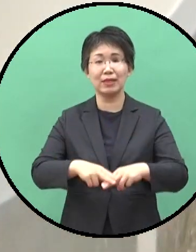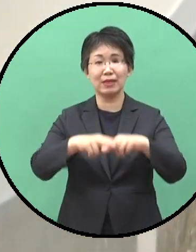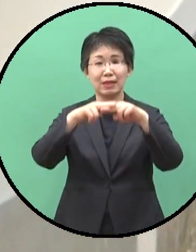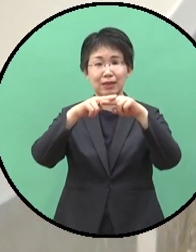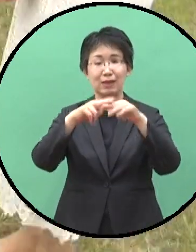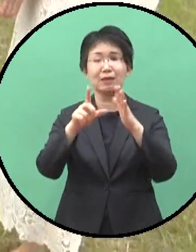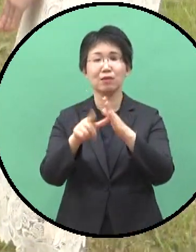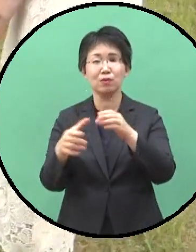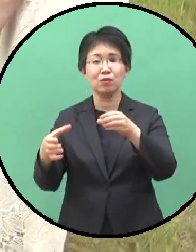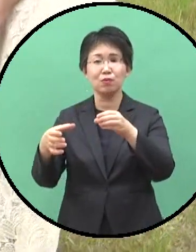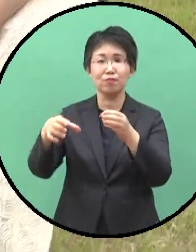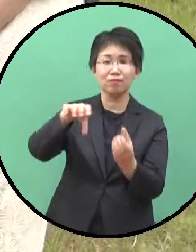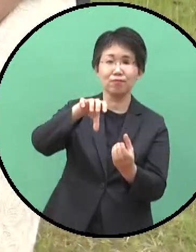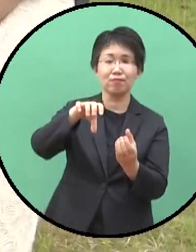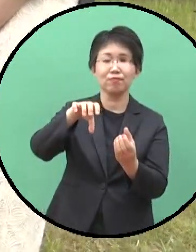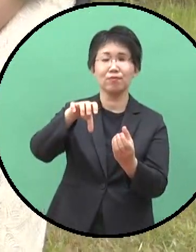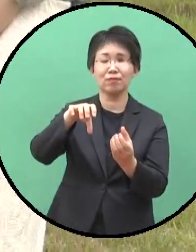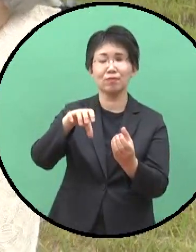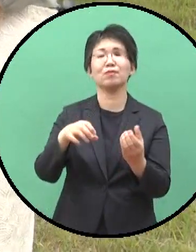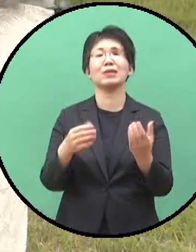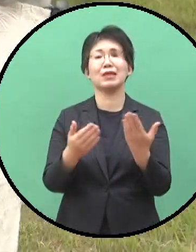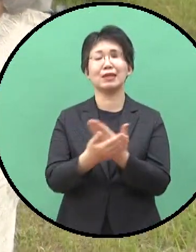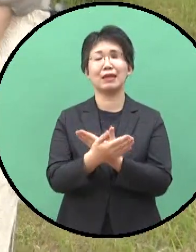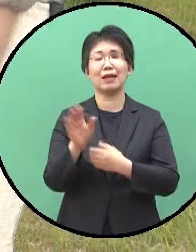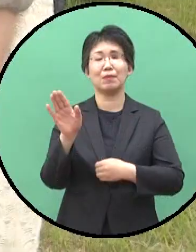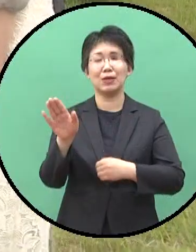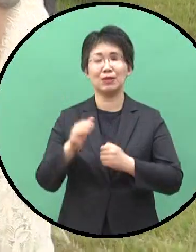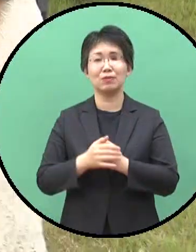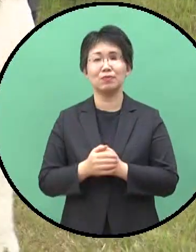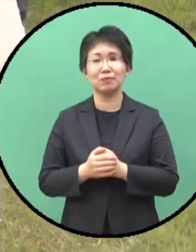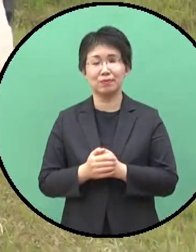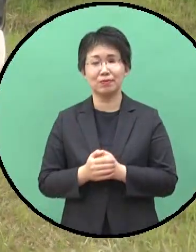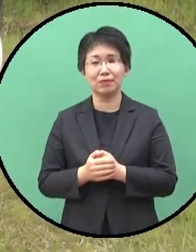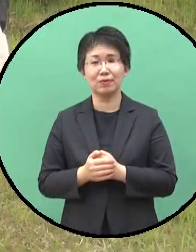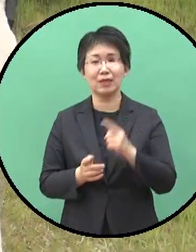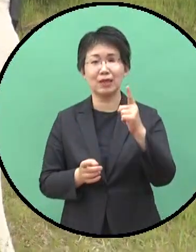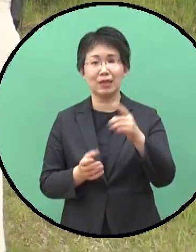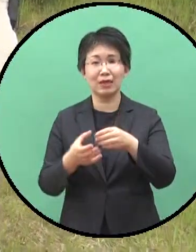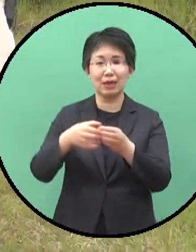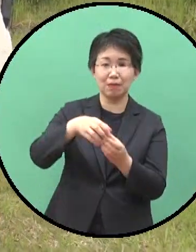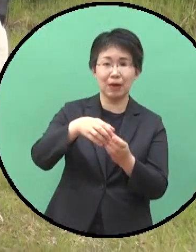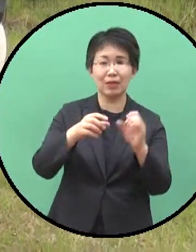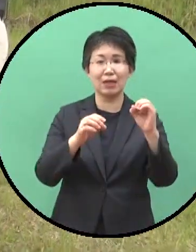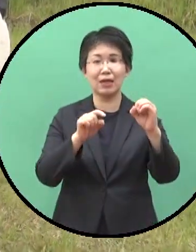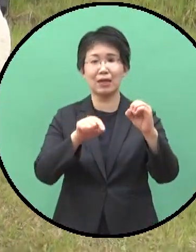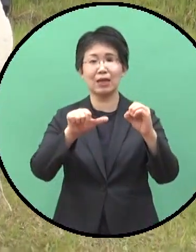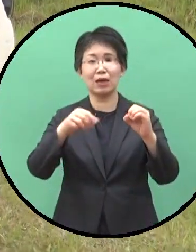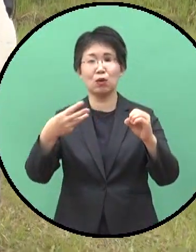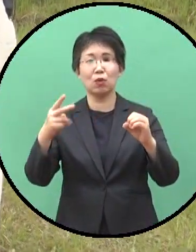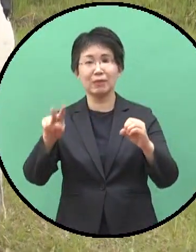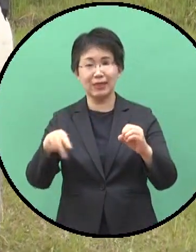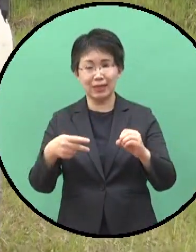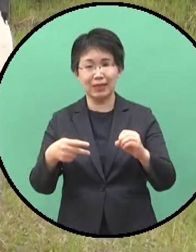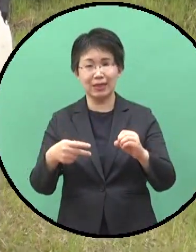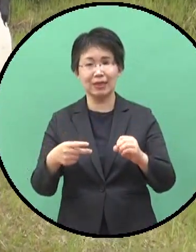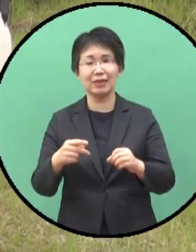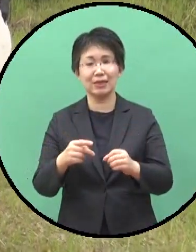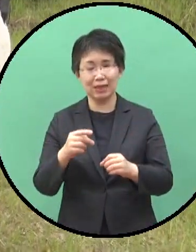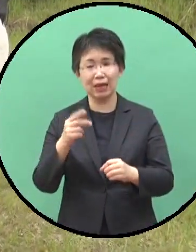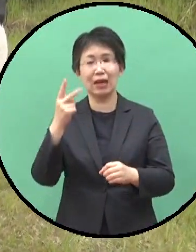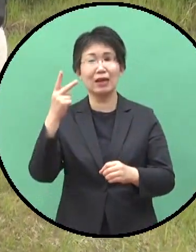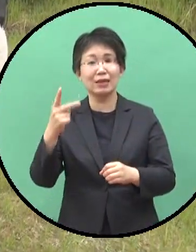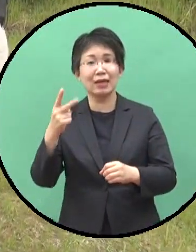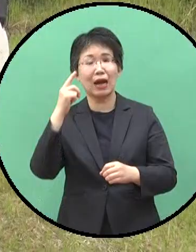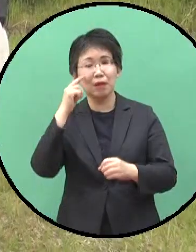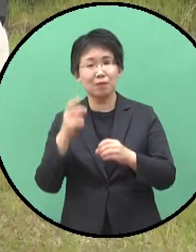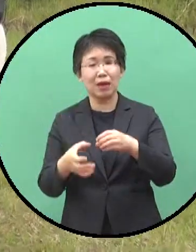がたまるとカタッと1回倒れるといった仕組みになってます。で1回倒れると 0.5 ミリの降水量で、もう1回